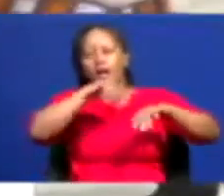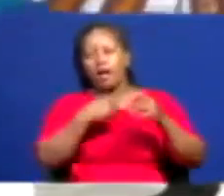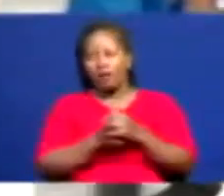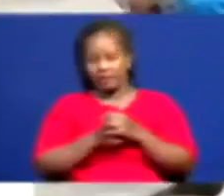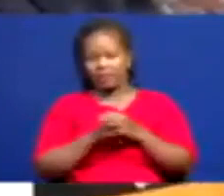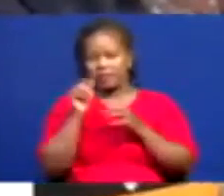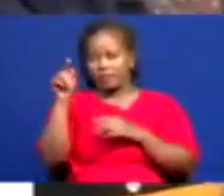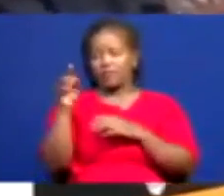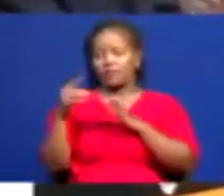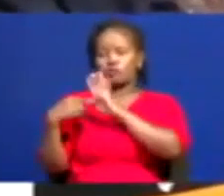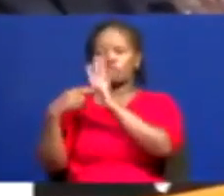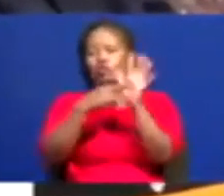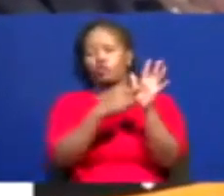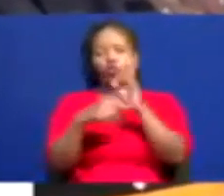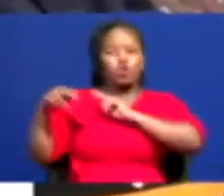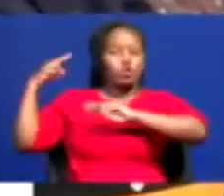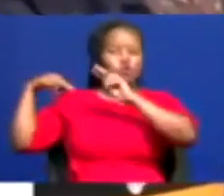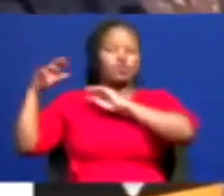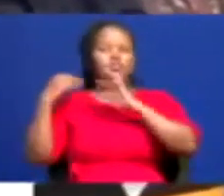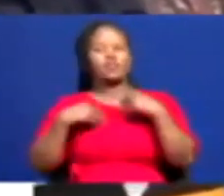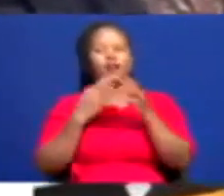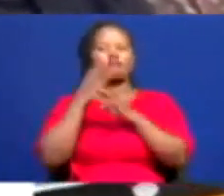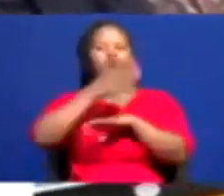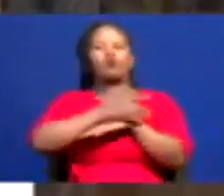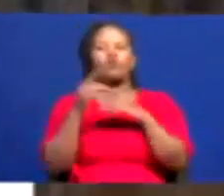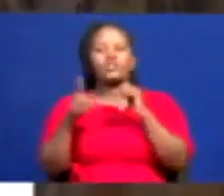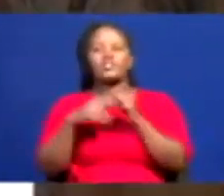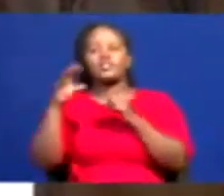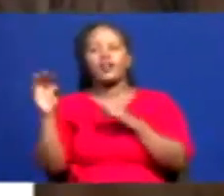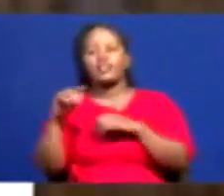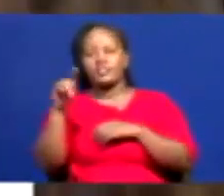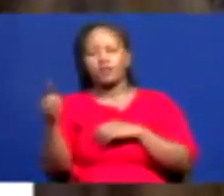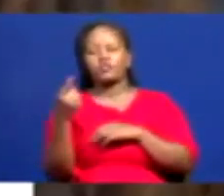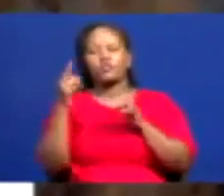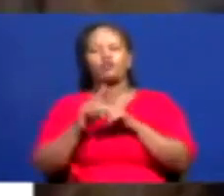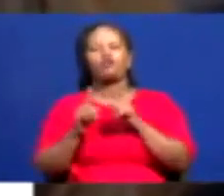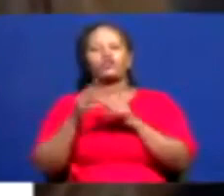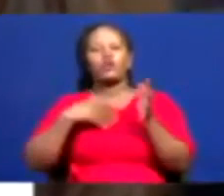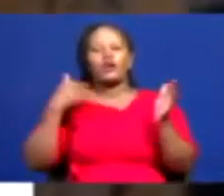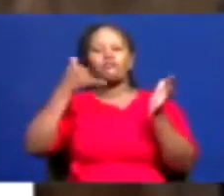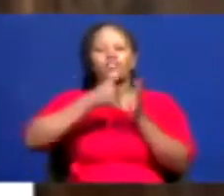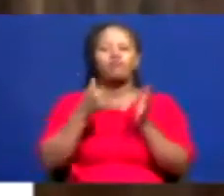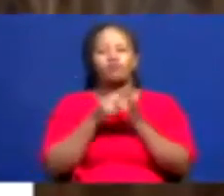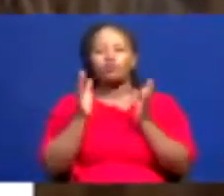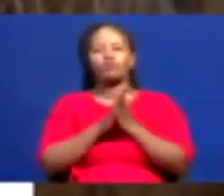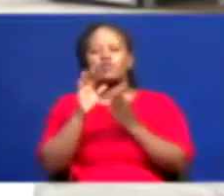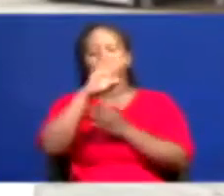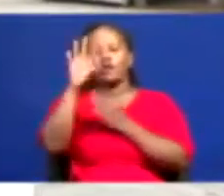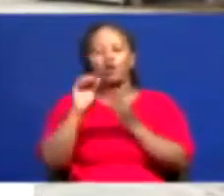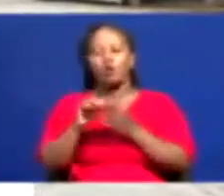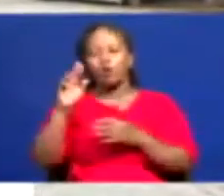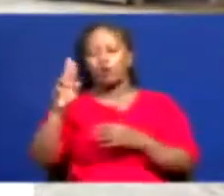Tibet ina historia ya zaidi ya miaka 600 na imejumuishwa katika orodha ya UNESCO ya urithi